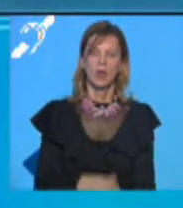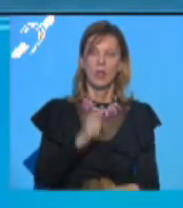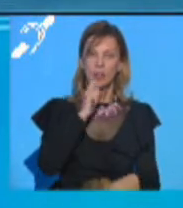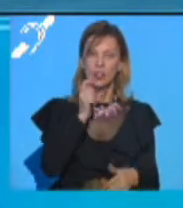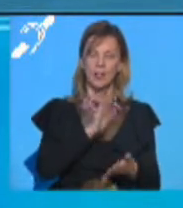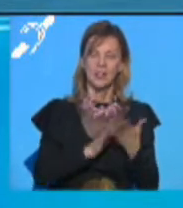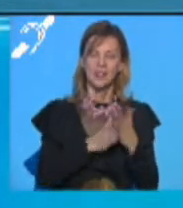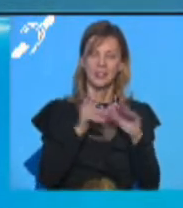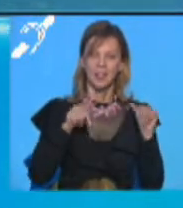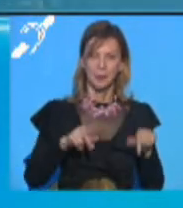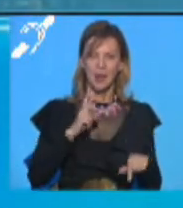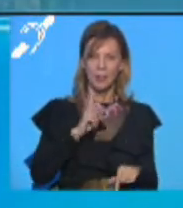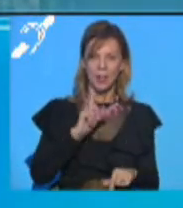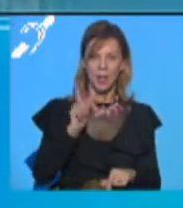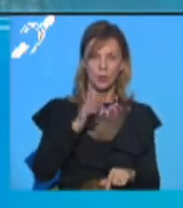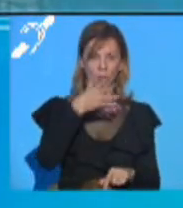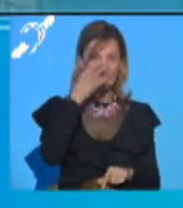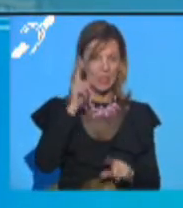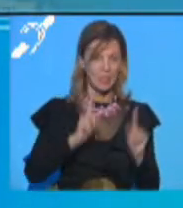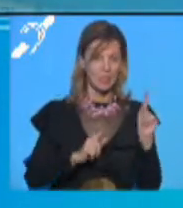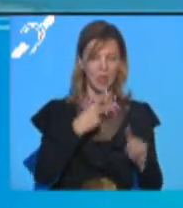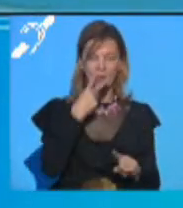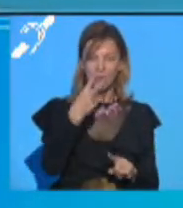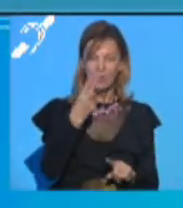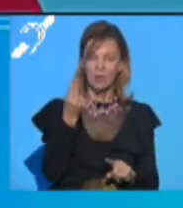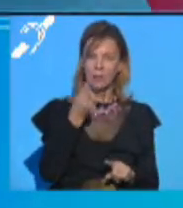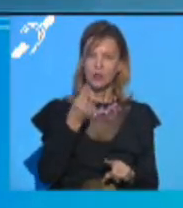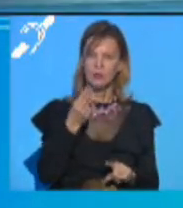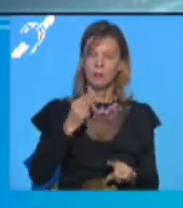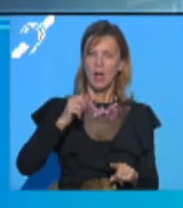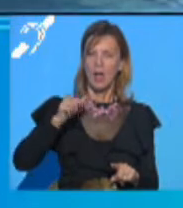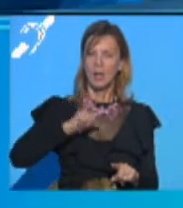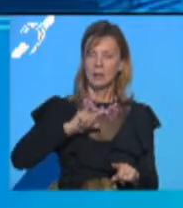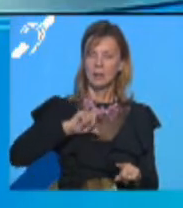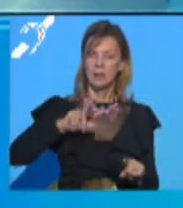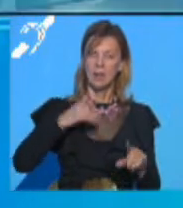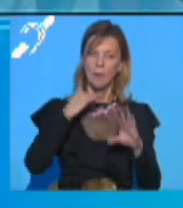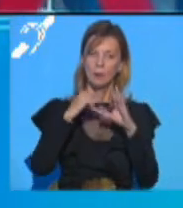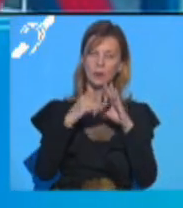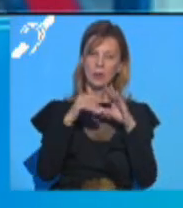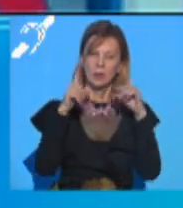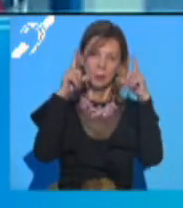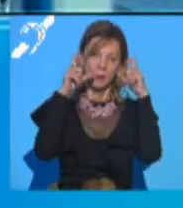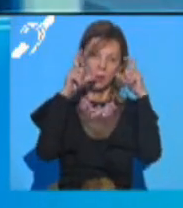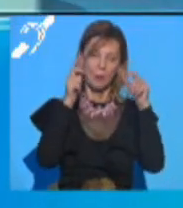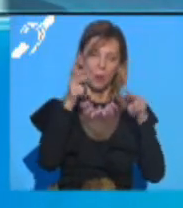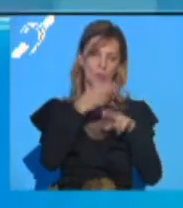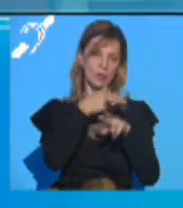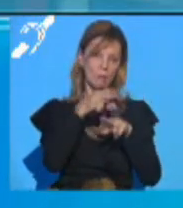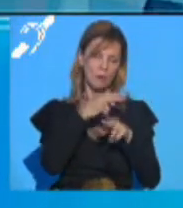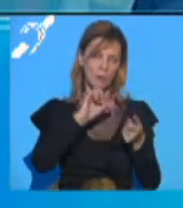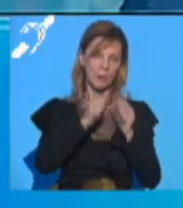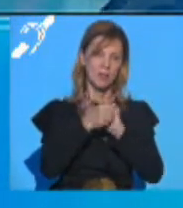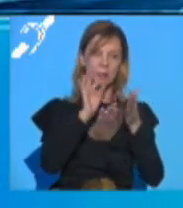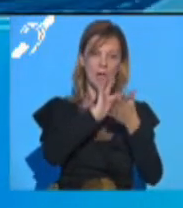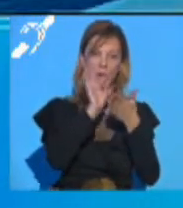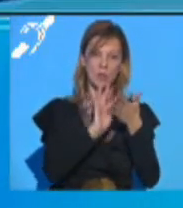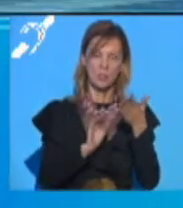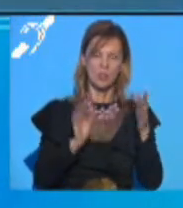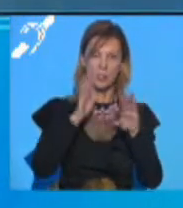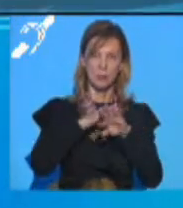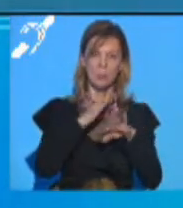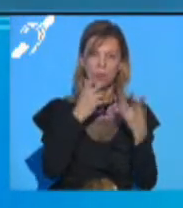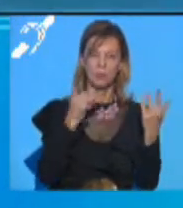Telejurnalul a ajuns la final, însă dacă sunteți martori unor evenimente care pot deveni o știre, ne puteți trimite imagini și informații pe numărul de